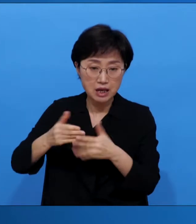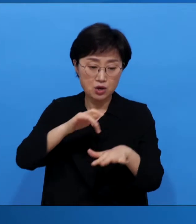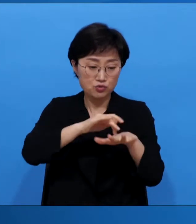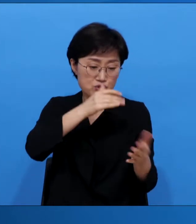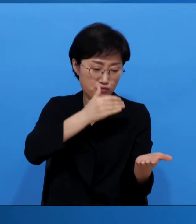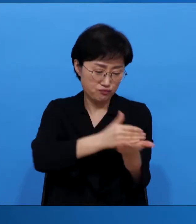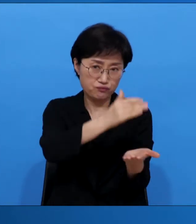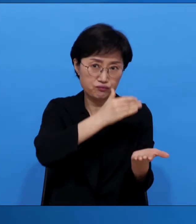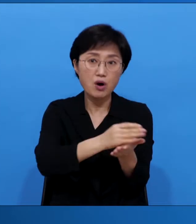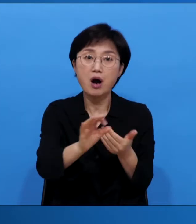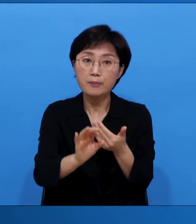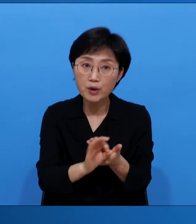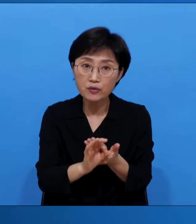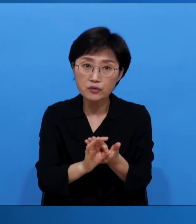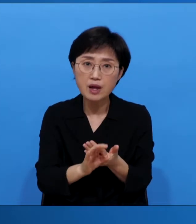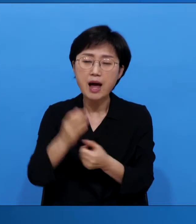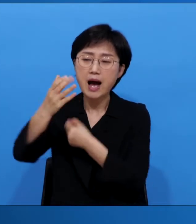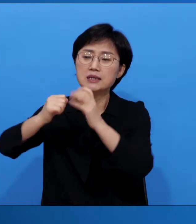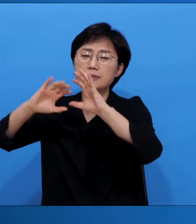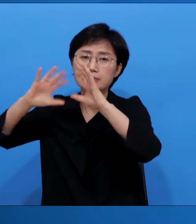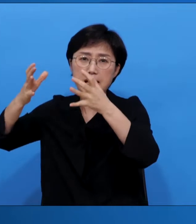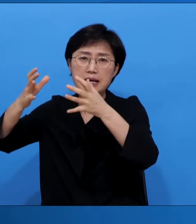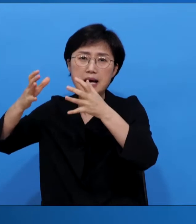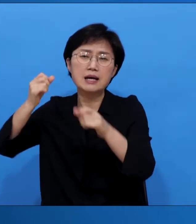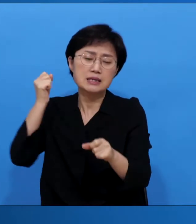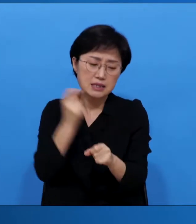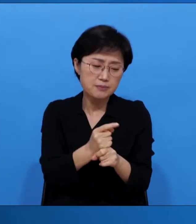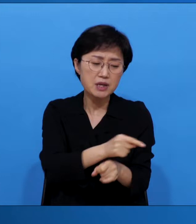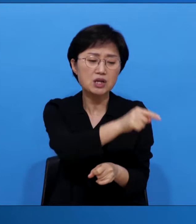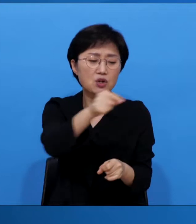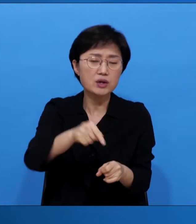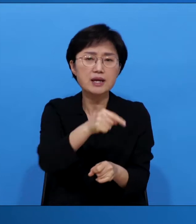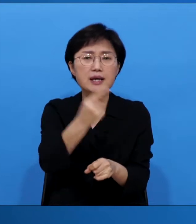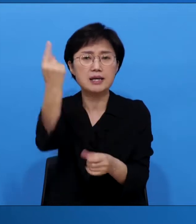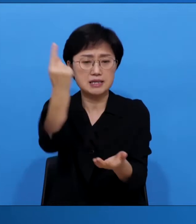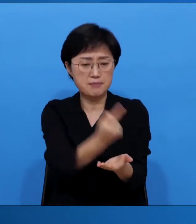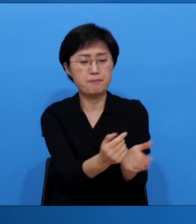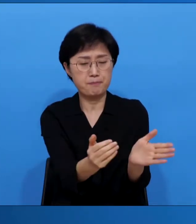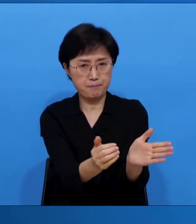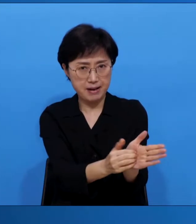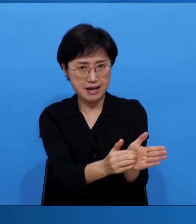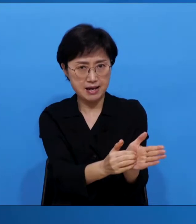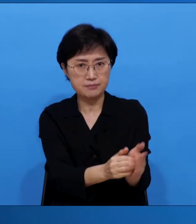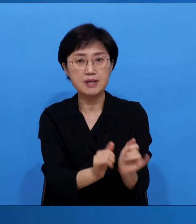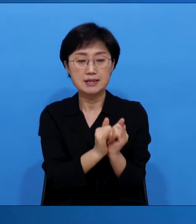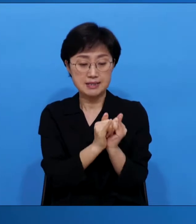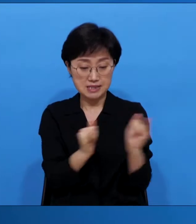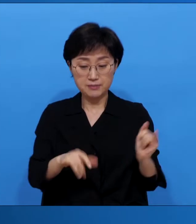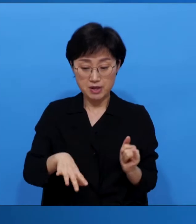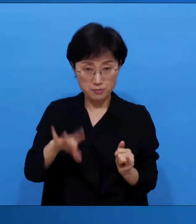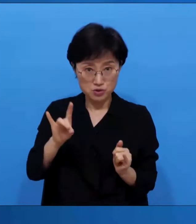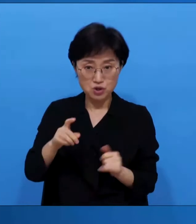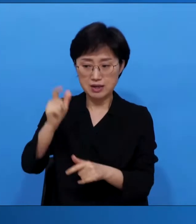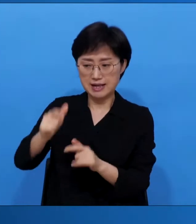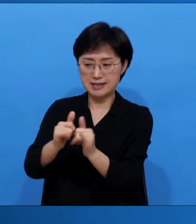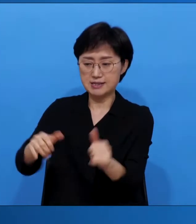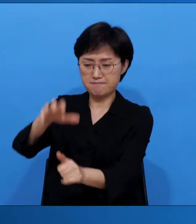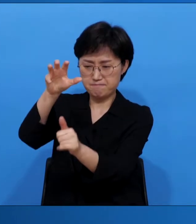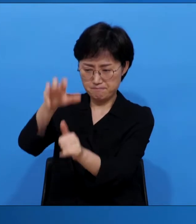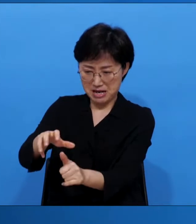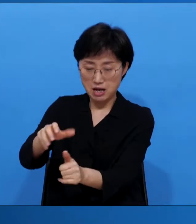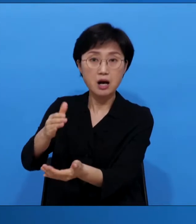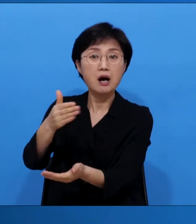귀신을 쫓아내는 것이면 하나님의 나라가 이미 너희에게 임하였느니라. 사람이 먼저 강한 자를